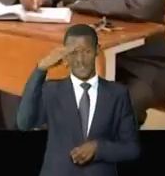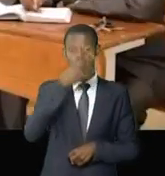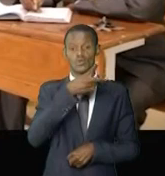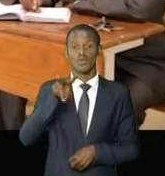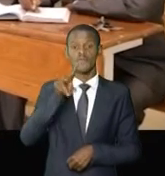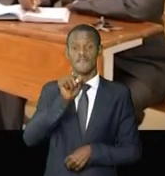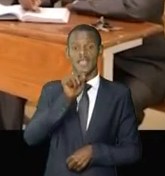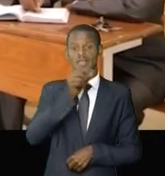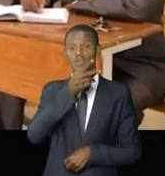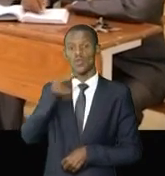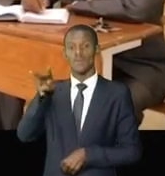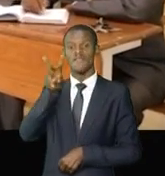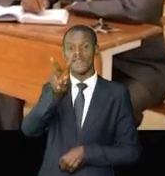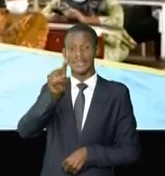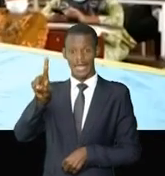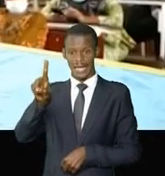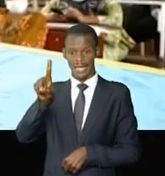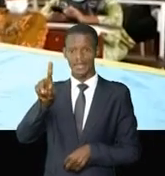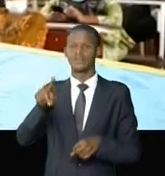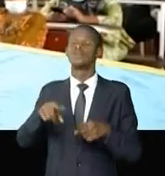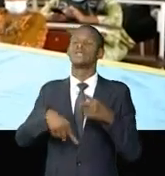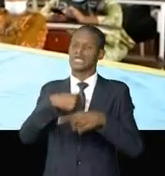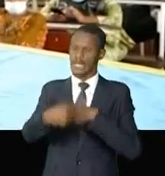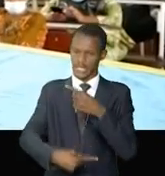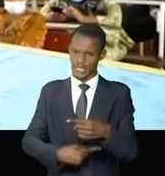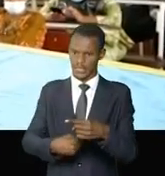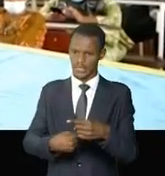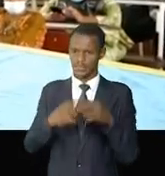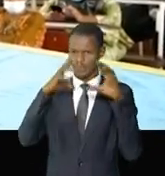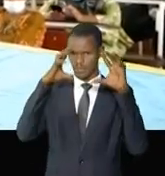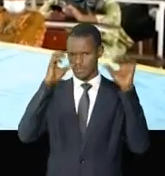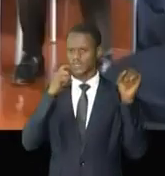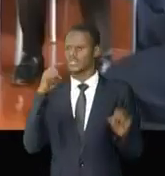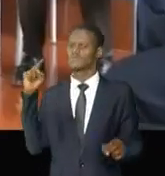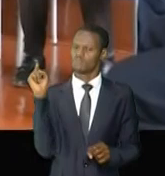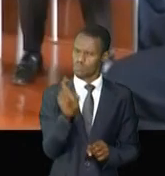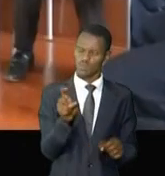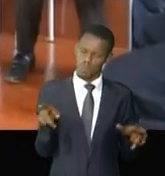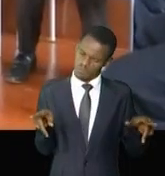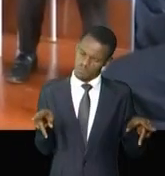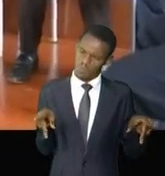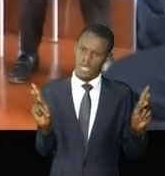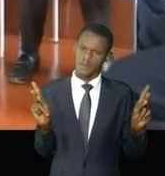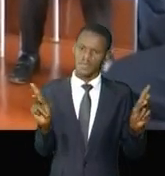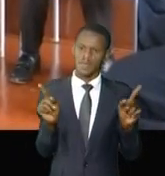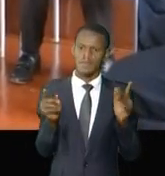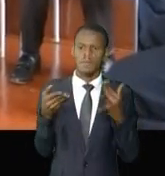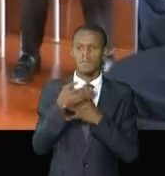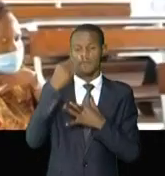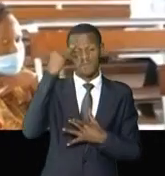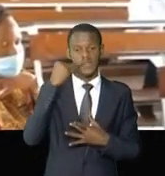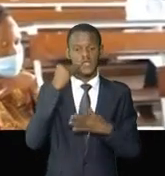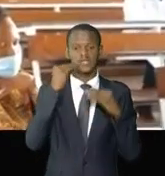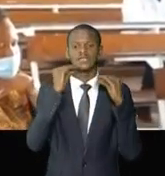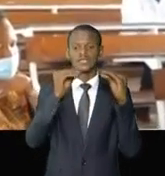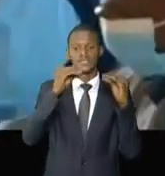2021, conformément aux instructions de son Excellence, Monsieur le ministre de l'Enseignement supérieur et universitaire. Dans ce